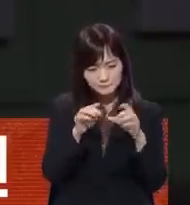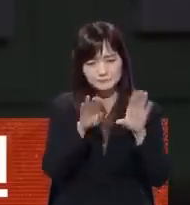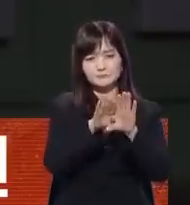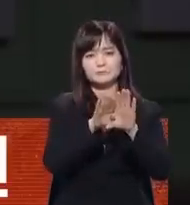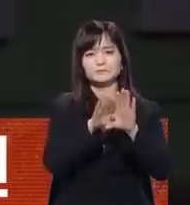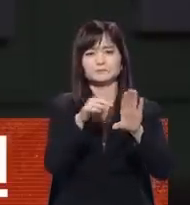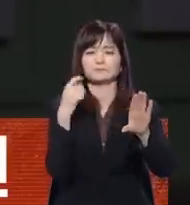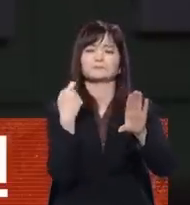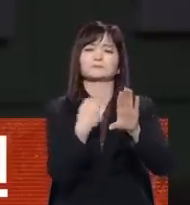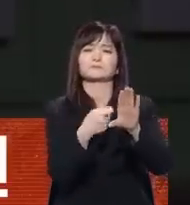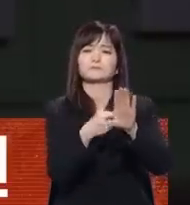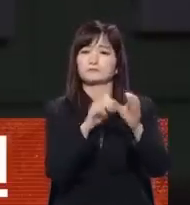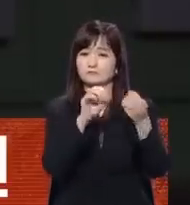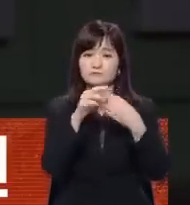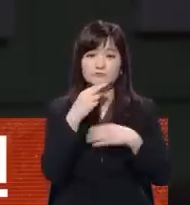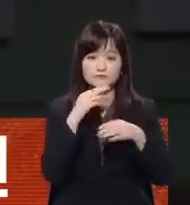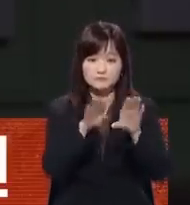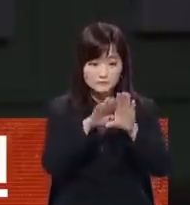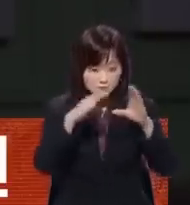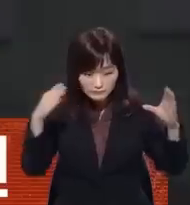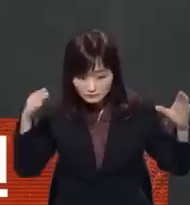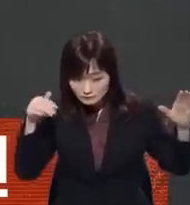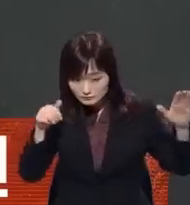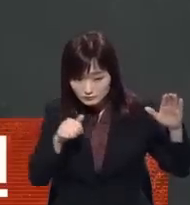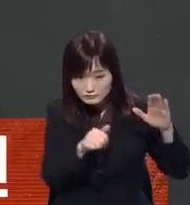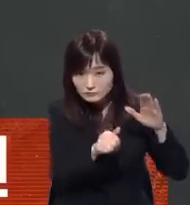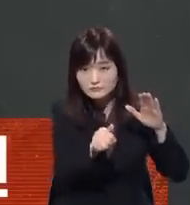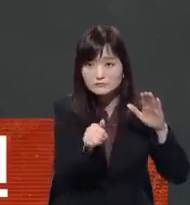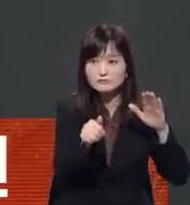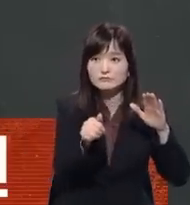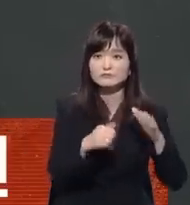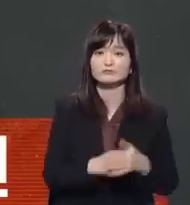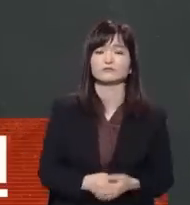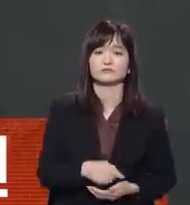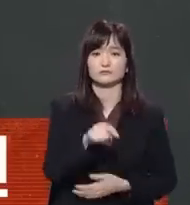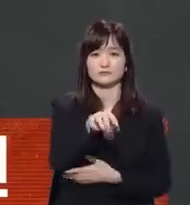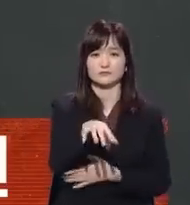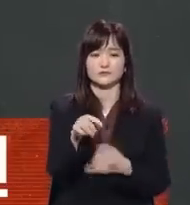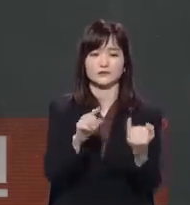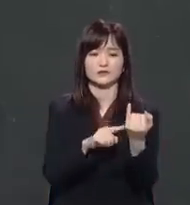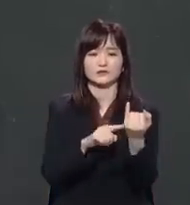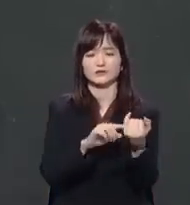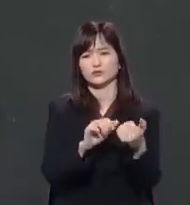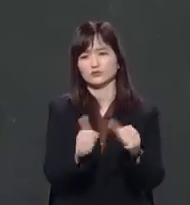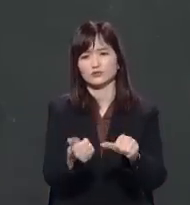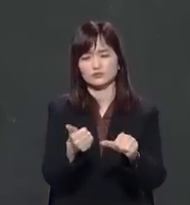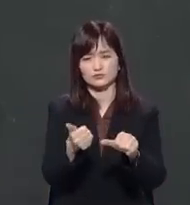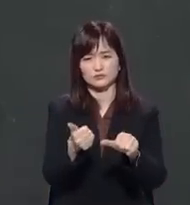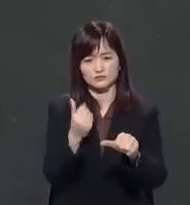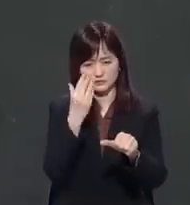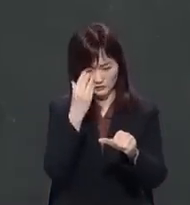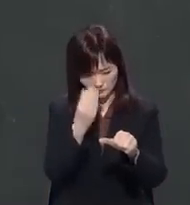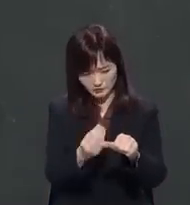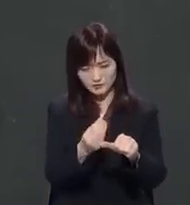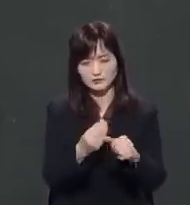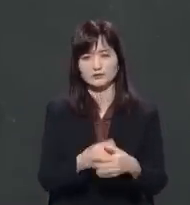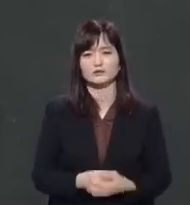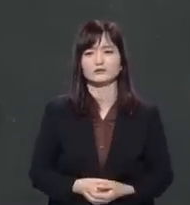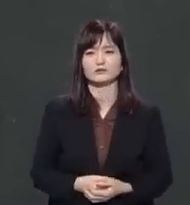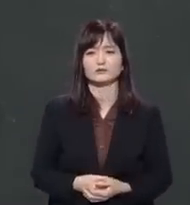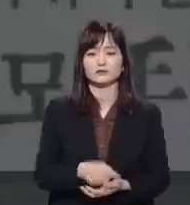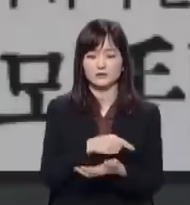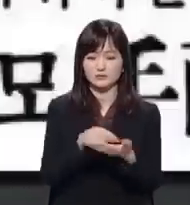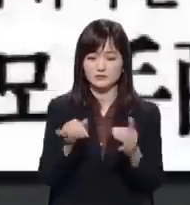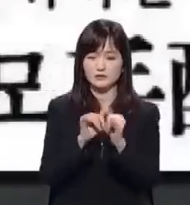두드렸는데요 응답이 없어서 방문을 열고 들어갔습니다 그랬더니 그곳에서 한 여성이 숨진 채로 발견이 된 겁니다이